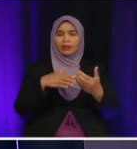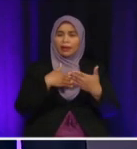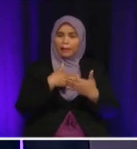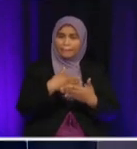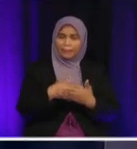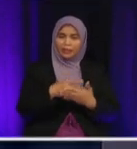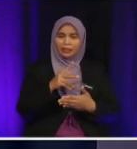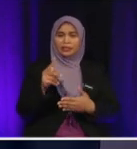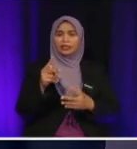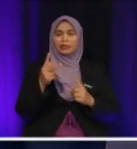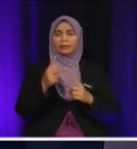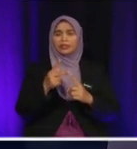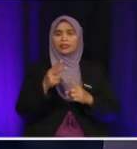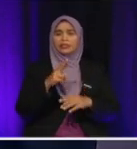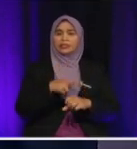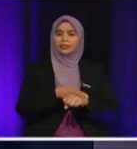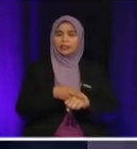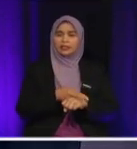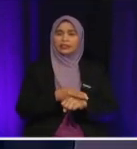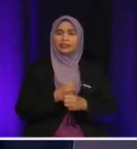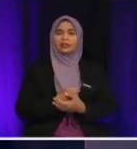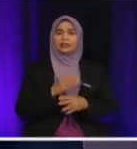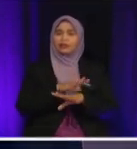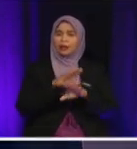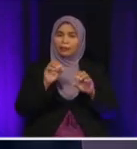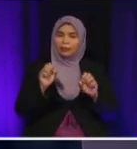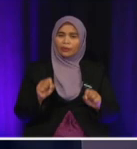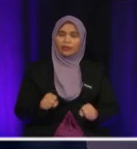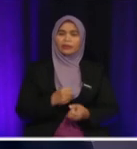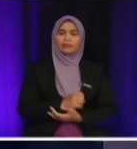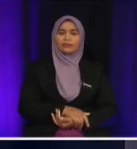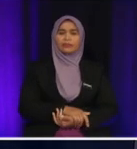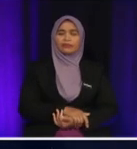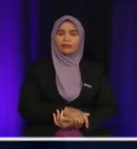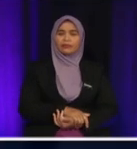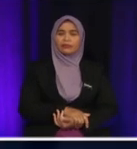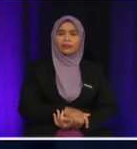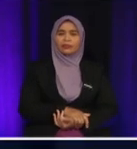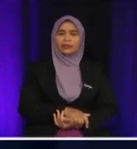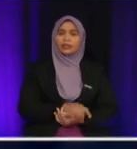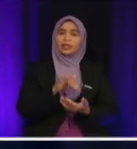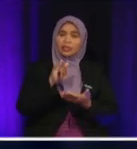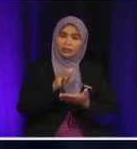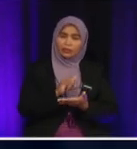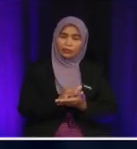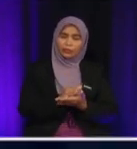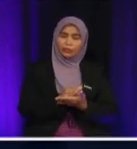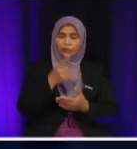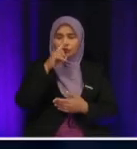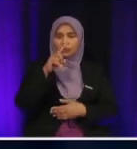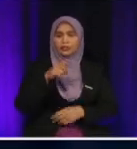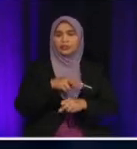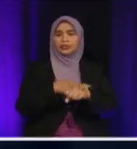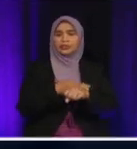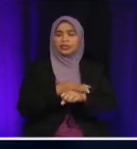jangan hampir. Pergi dekat pun cannot. Tidak boleh. Ah ya. Jadi itulah untuk yang zina ya.